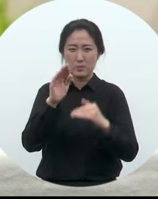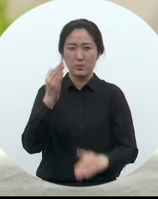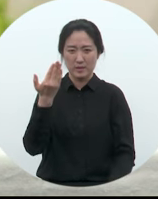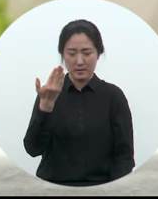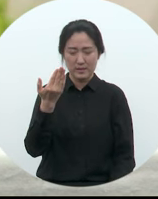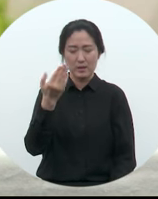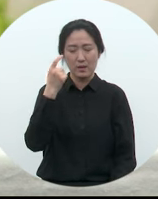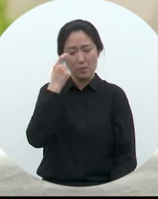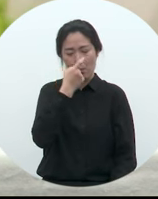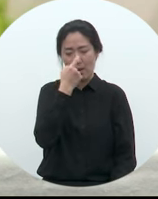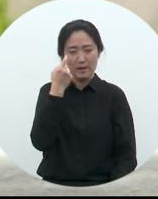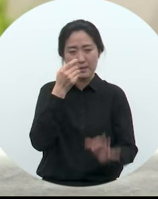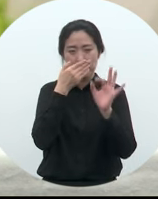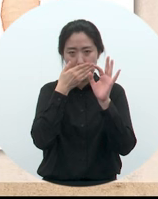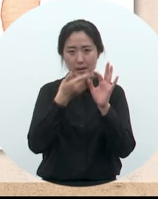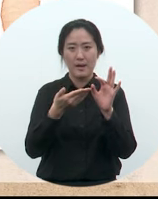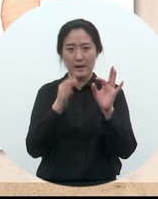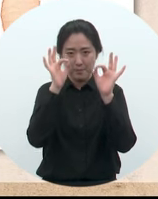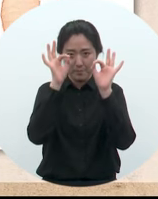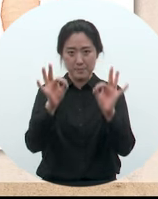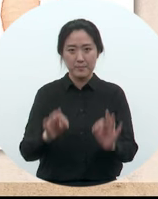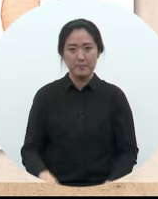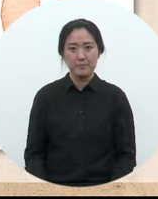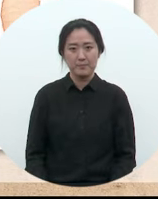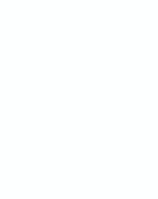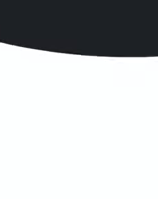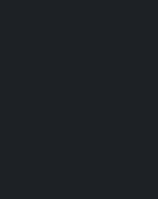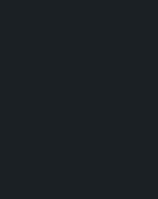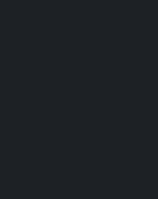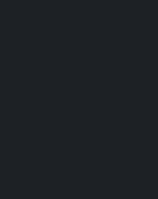많이 진행이 됐다라는 것을 말씀을 드립니다.